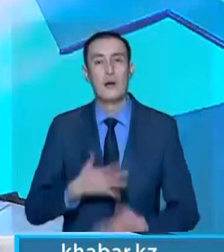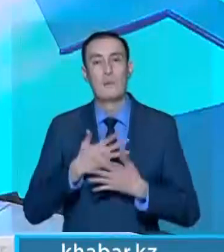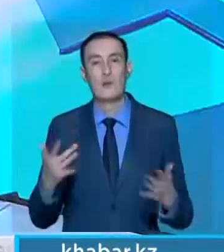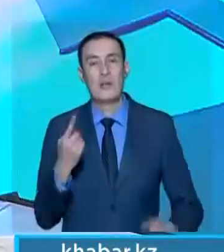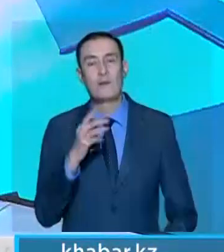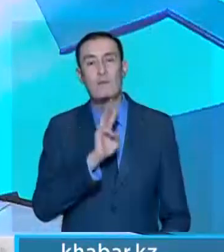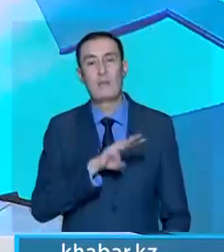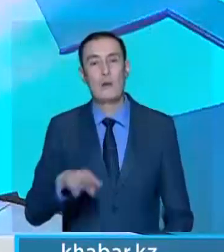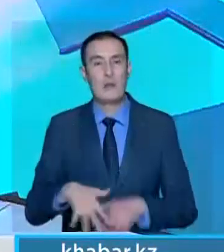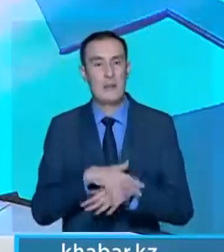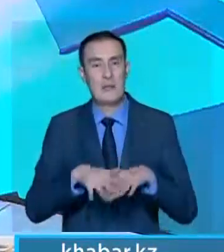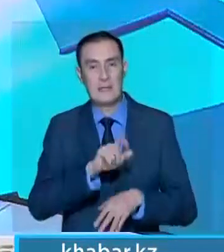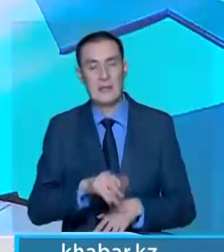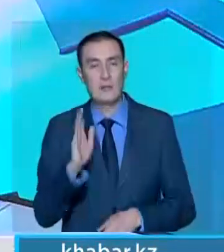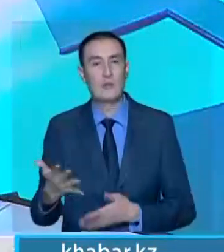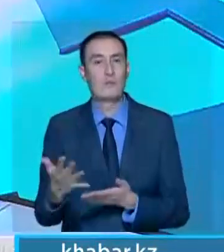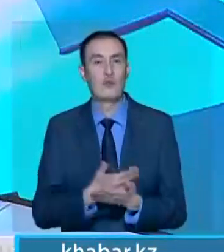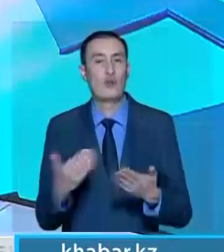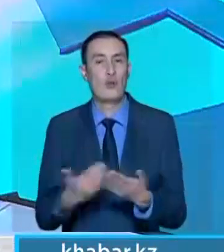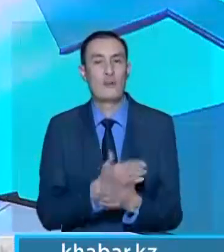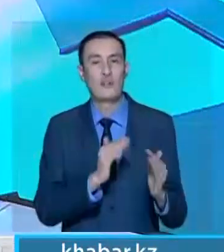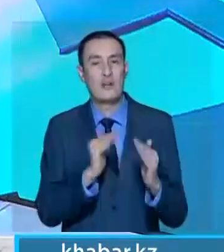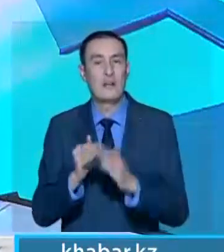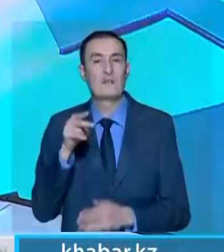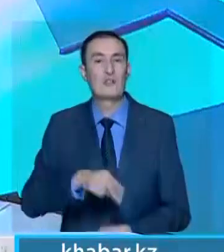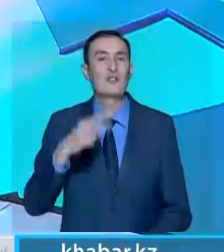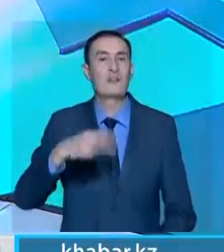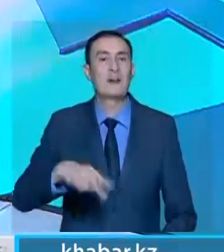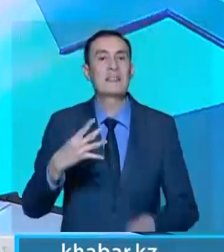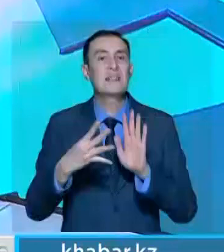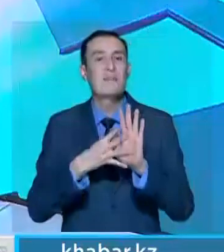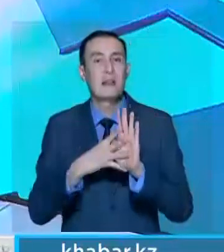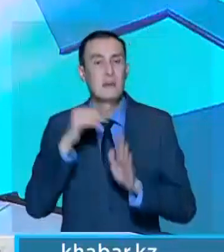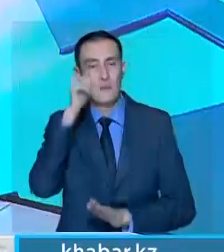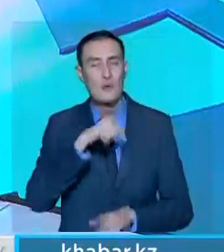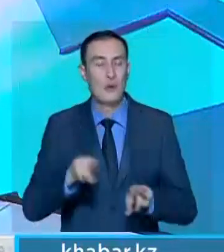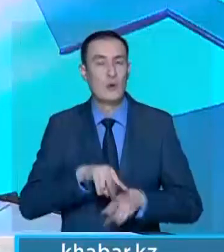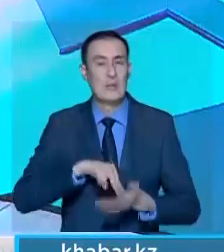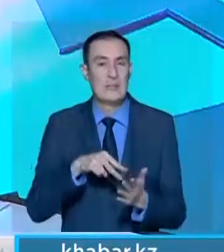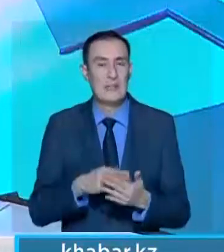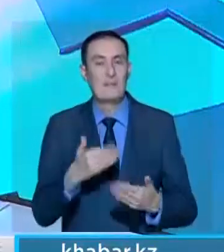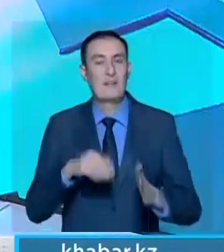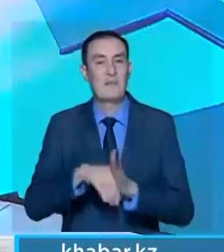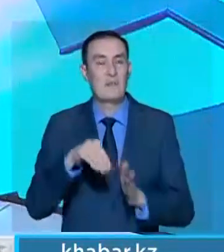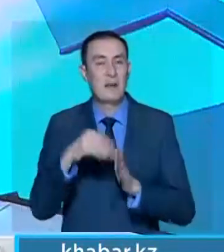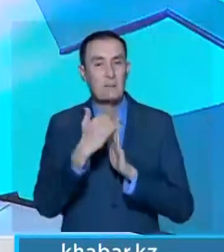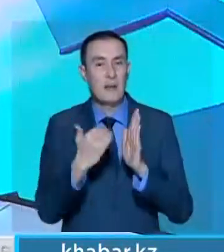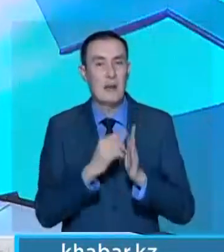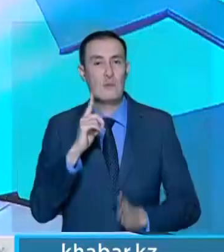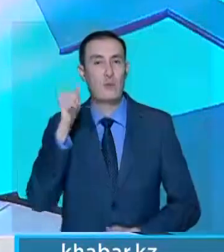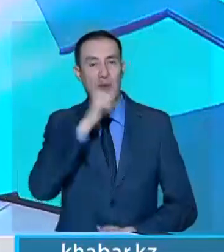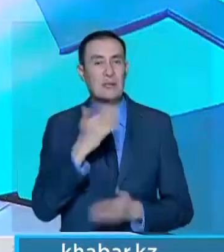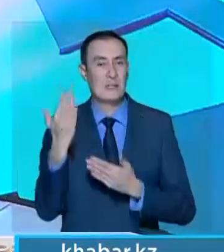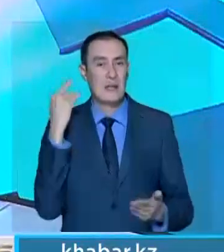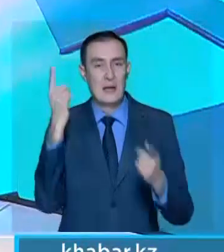Более миллиона казахстанцев станут обладателями нового жилья к 2029 году. Такую цель в своей предвыборной программе год назад